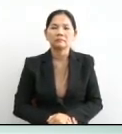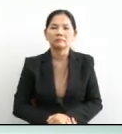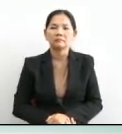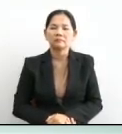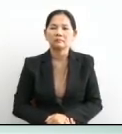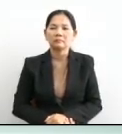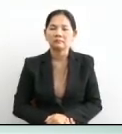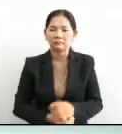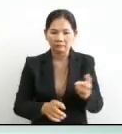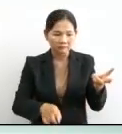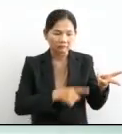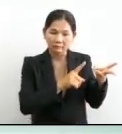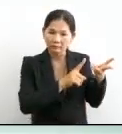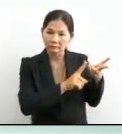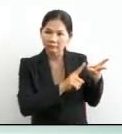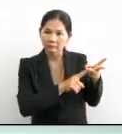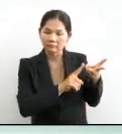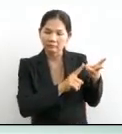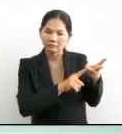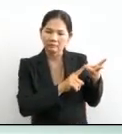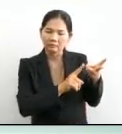chàng chấn còn đặt lịch bày